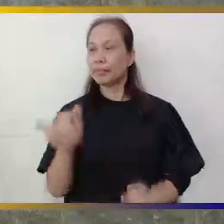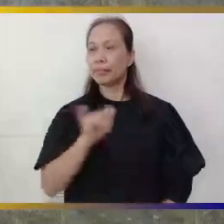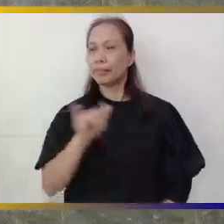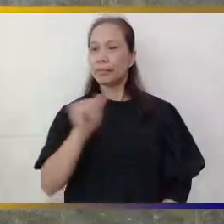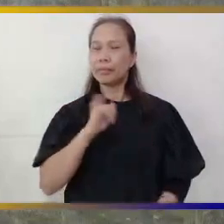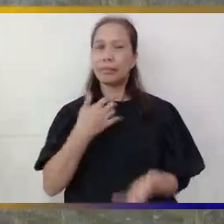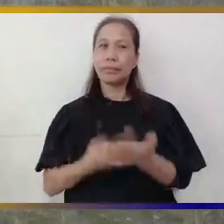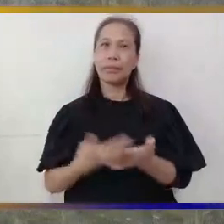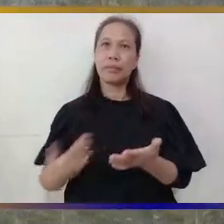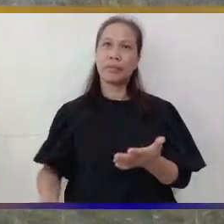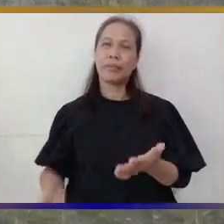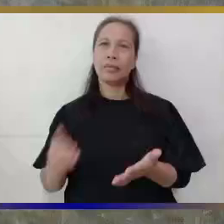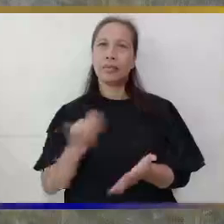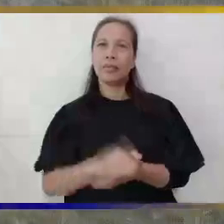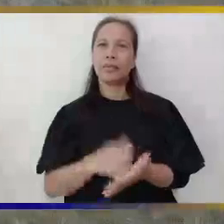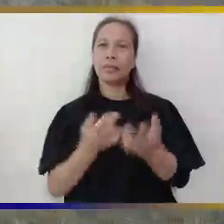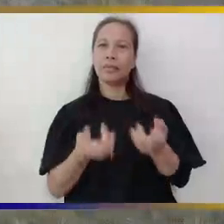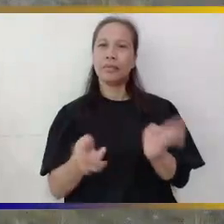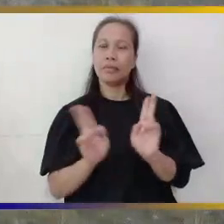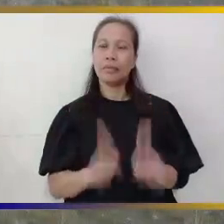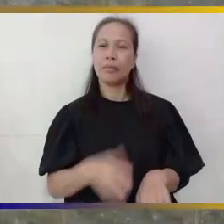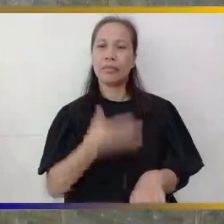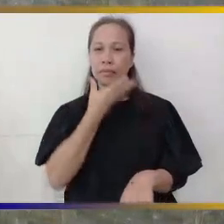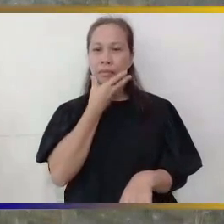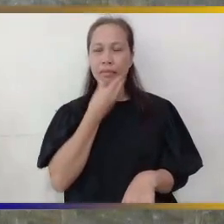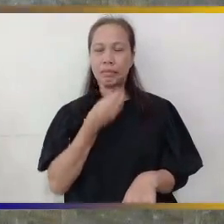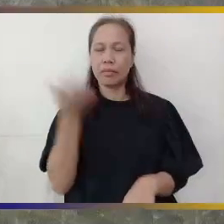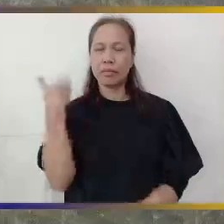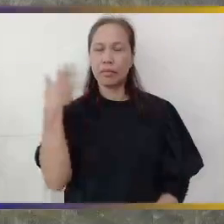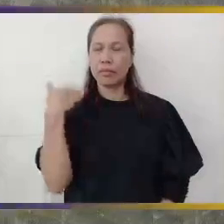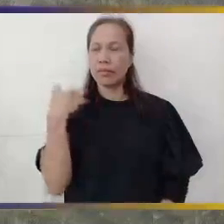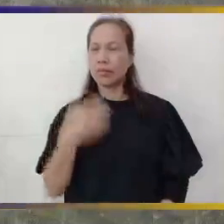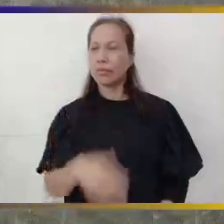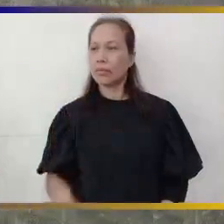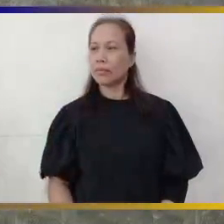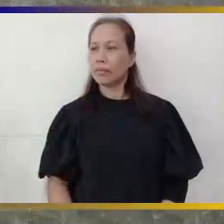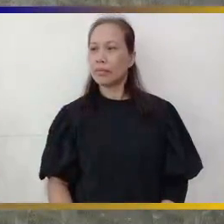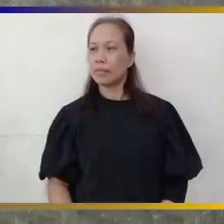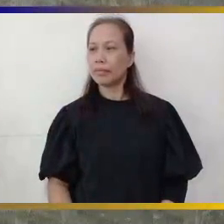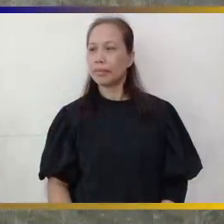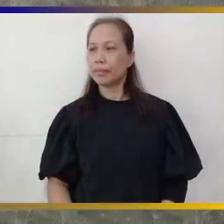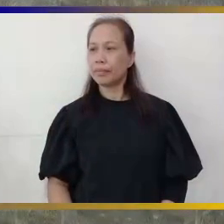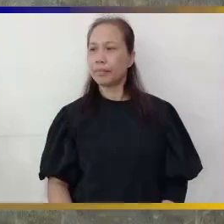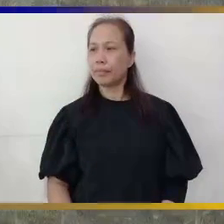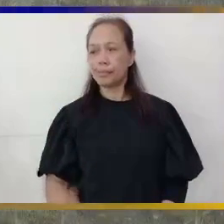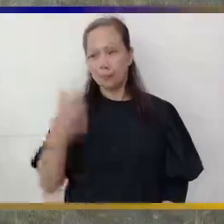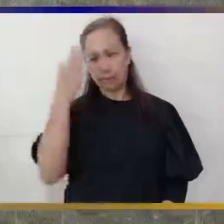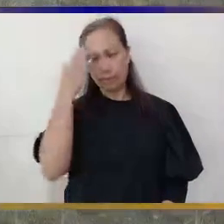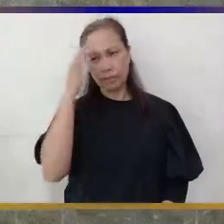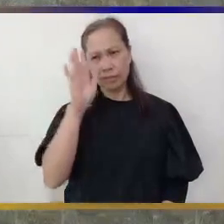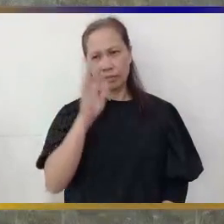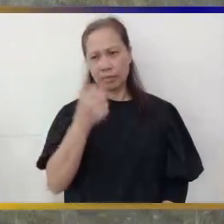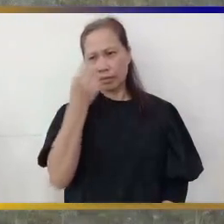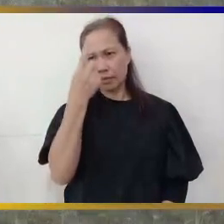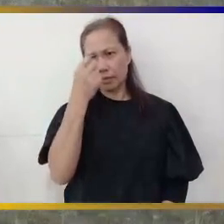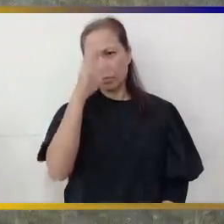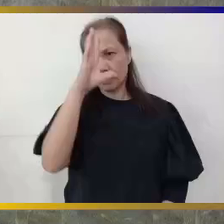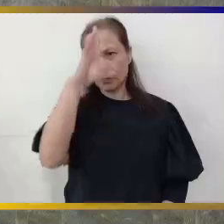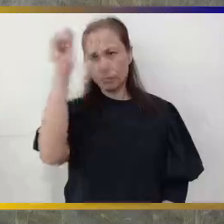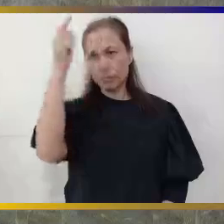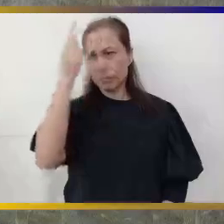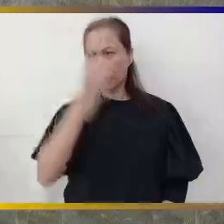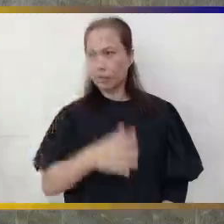ganito ang nangyari ho dito sa mga Hudyo na ito mga kapatid okay They don't even understand the Love of God Do you